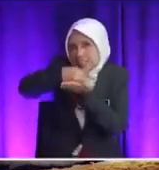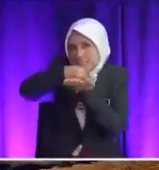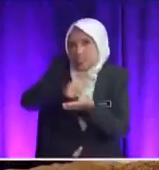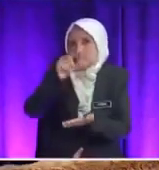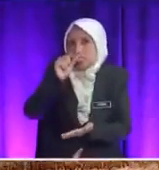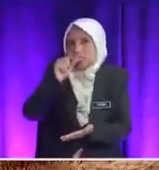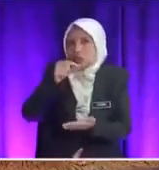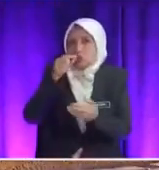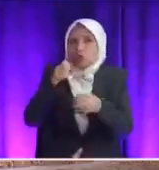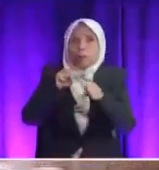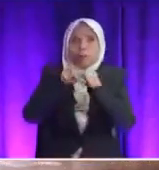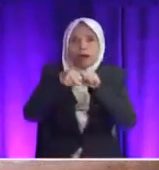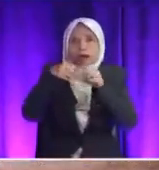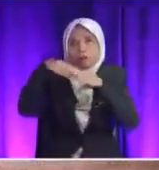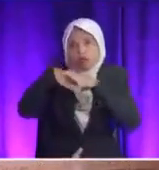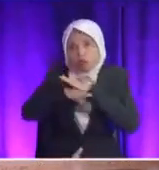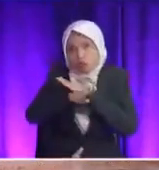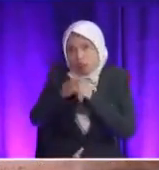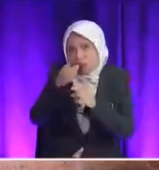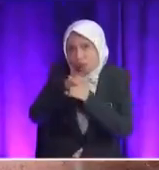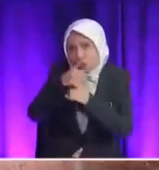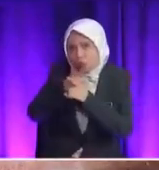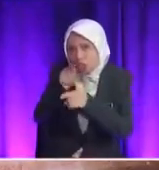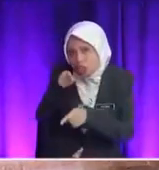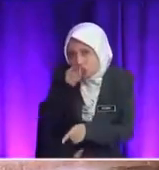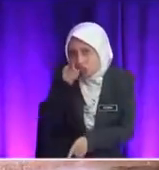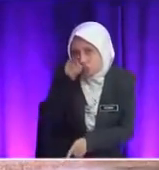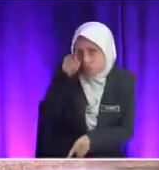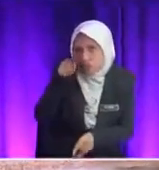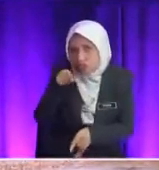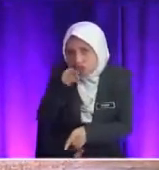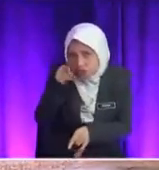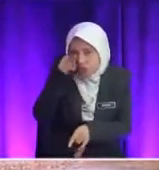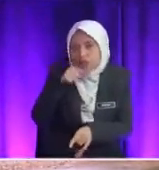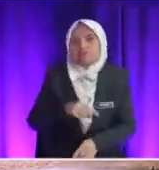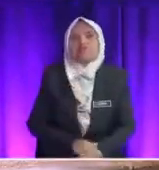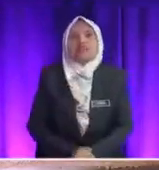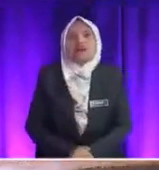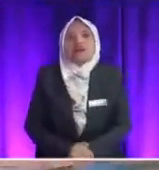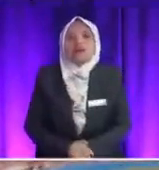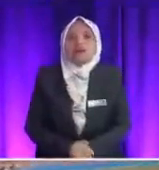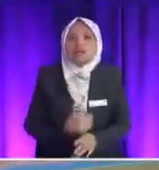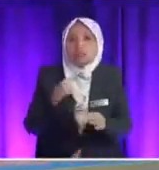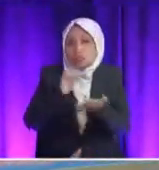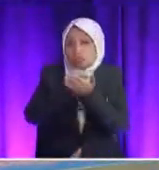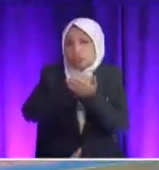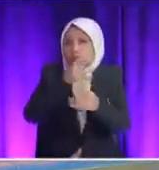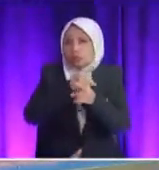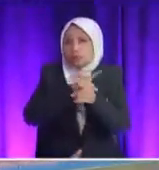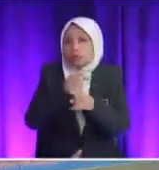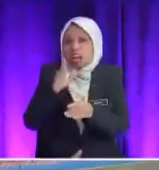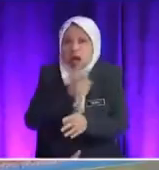nih masuk kricik Hah fisik Ah iya betul